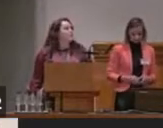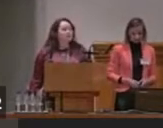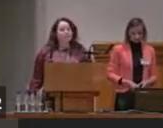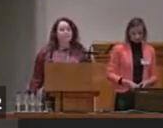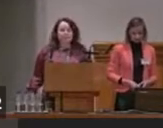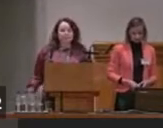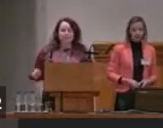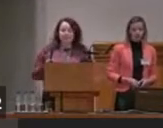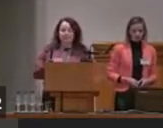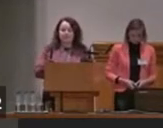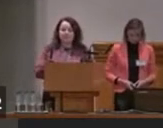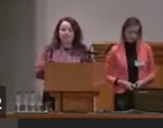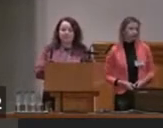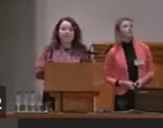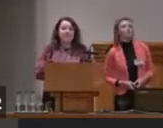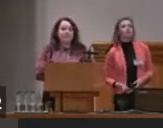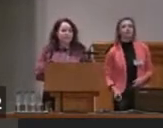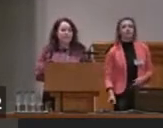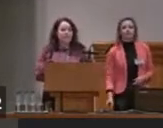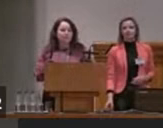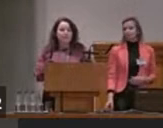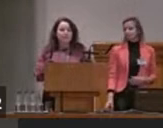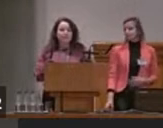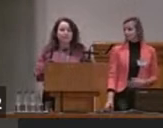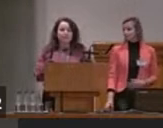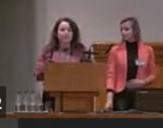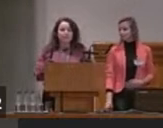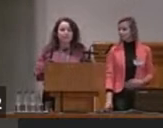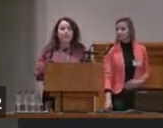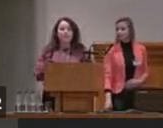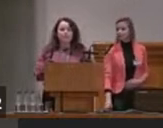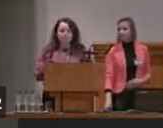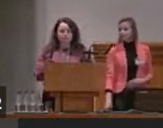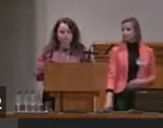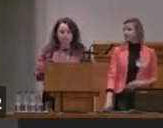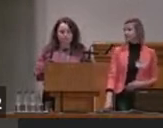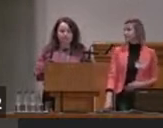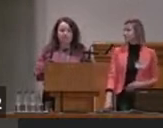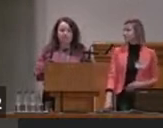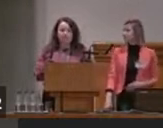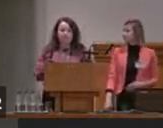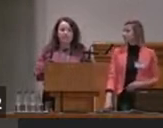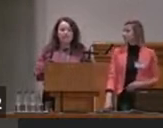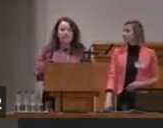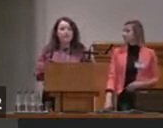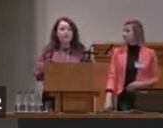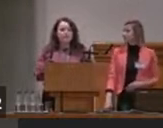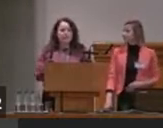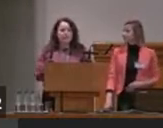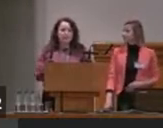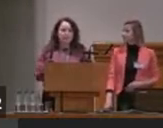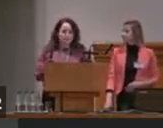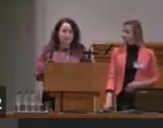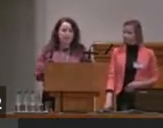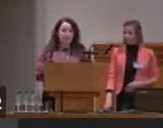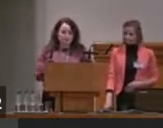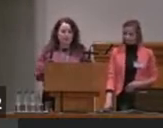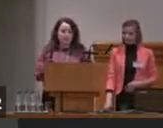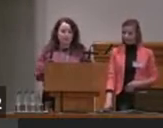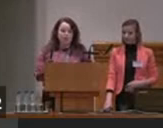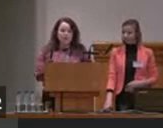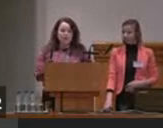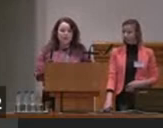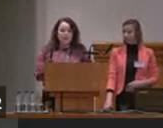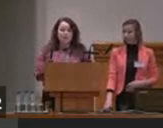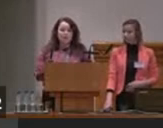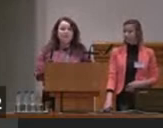Po pierwsze, co jest dla nas najważniejsze, część naszej kolekcji pochodzi z przedwojennej Politechniki Gdańskiej, której początki sięgają 1904